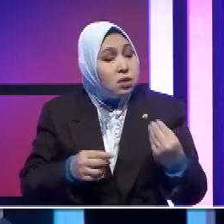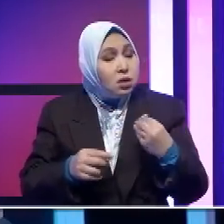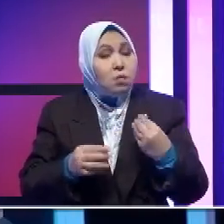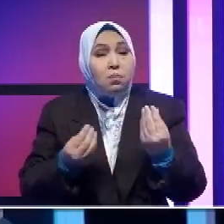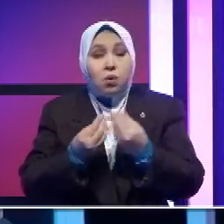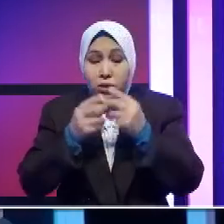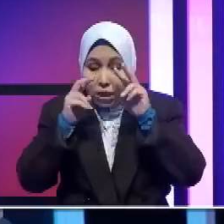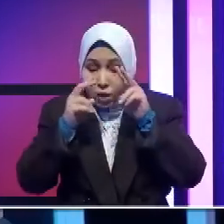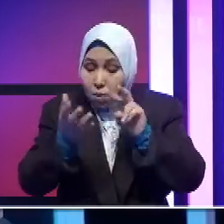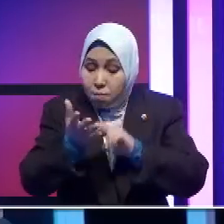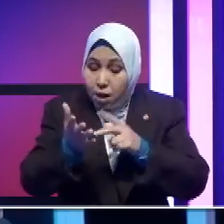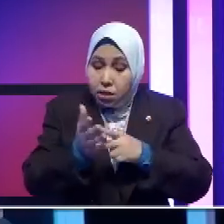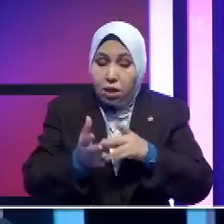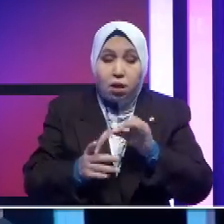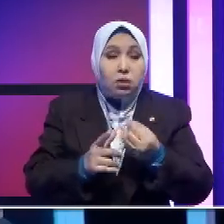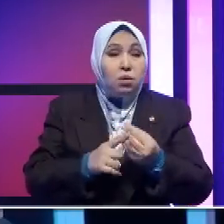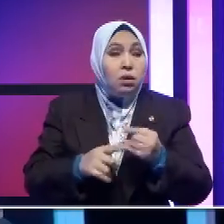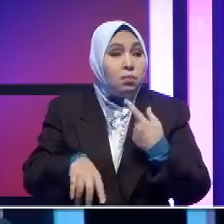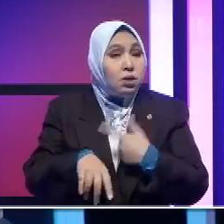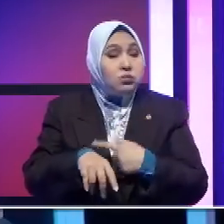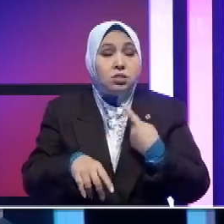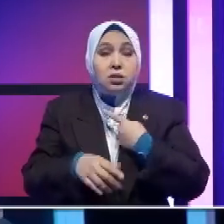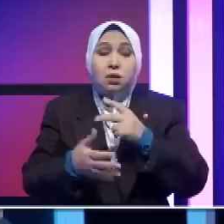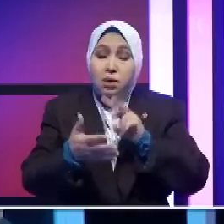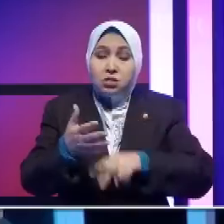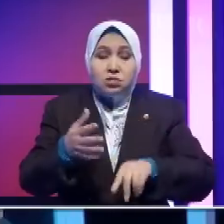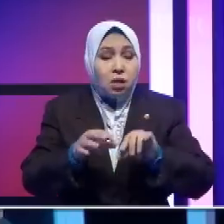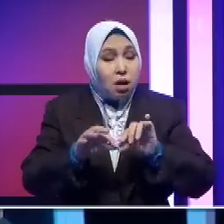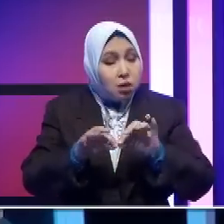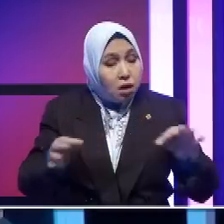tengok makna, ataupun ada ketika baca satu ayat